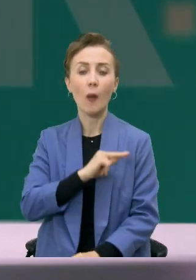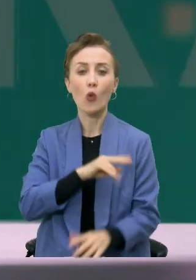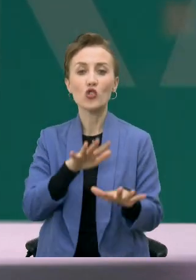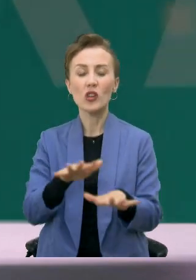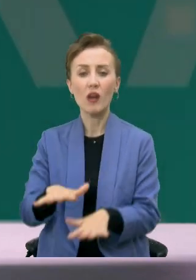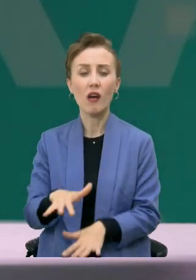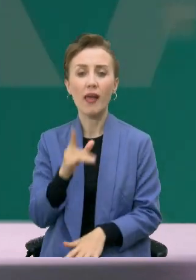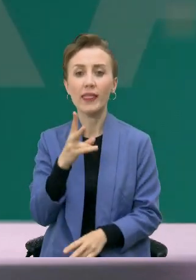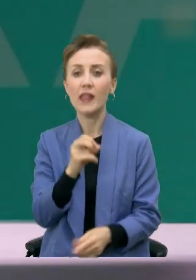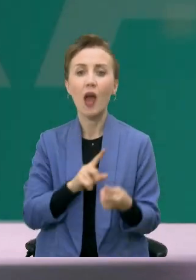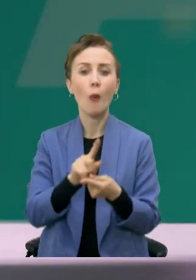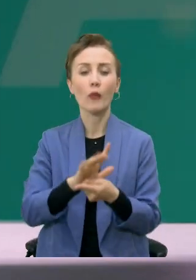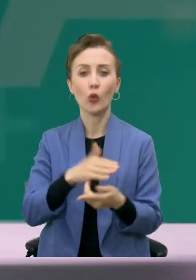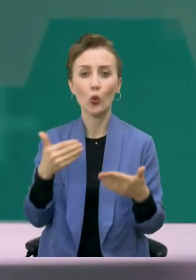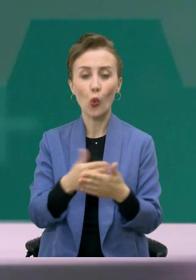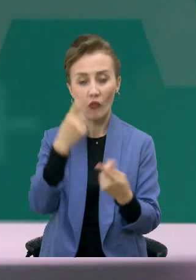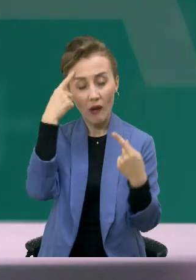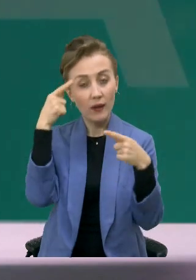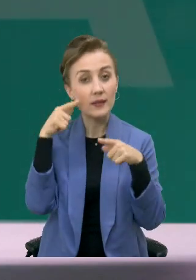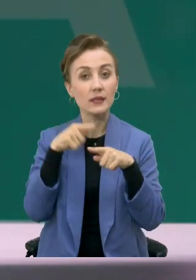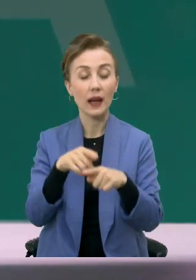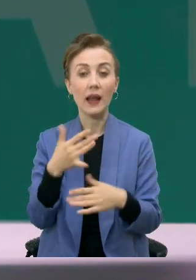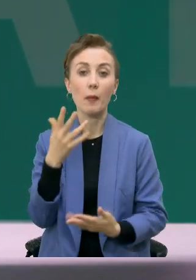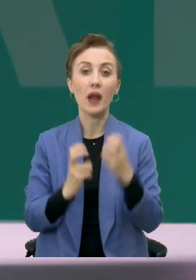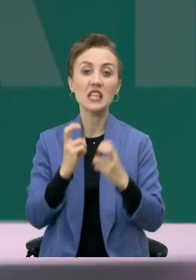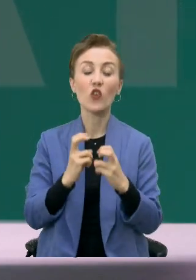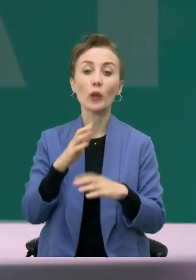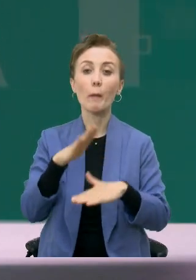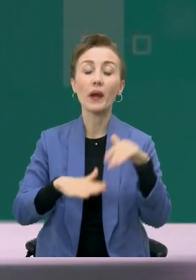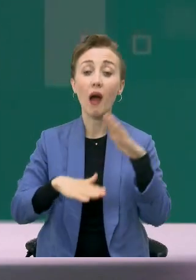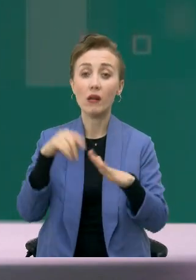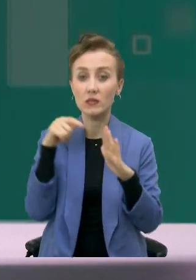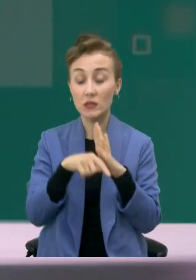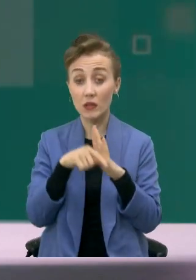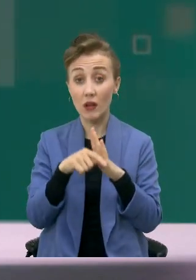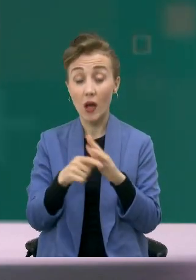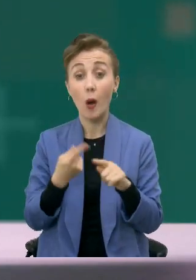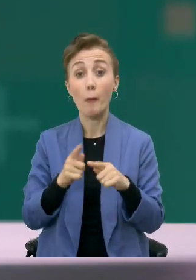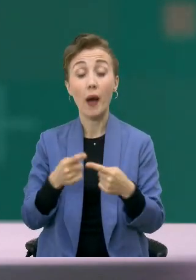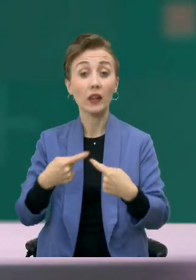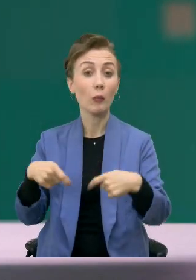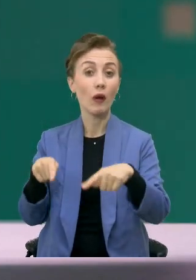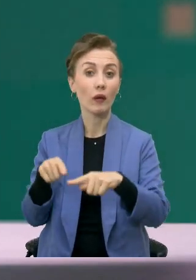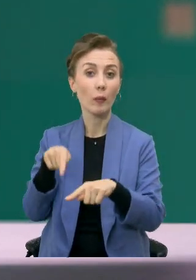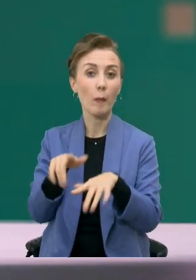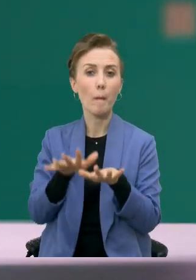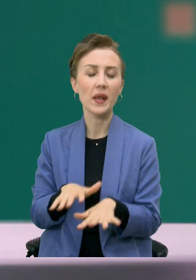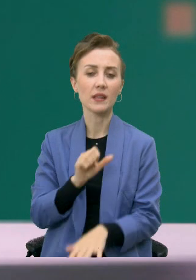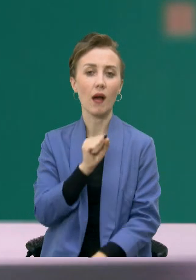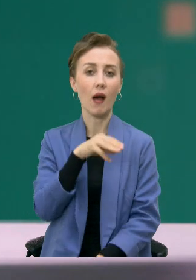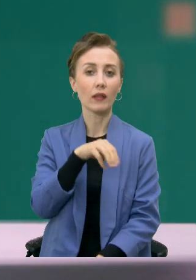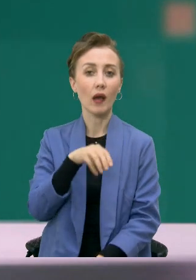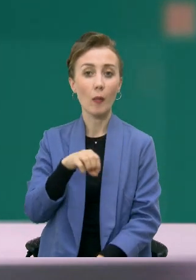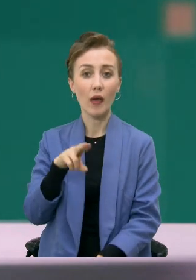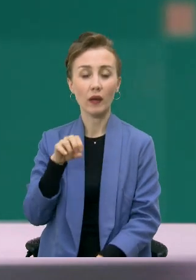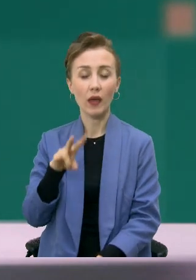обновление устаревшего оборудования или производственных практик. Поэтому на площадке региональной палаты предпринимателей «Атамикен» безопасность